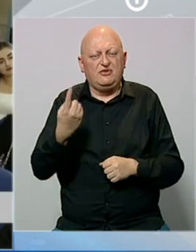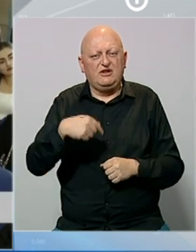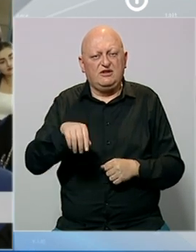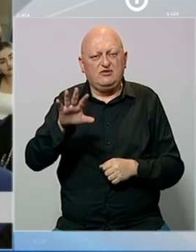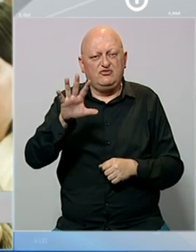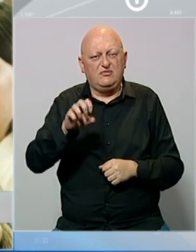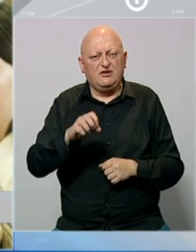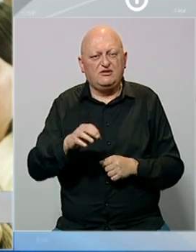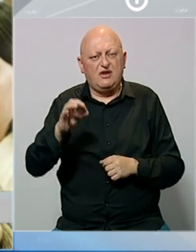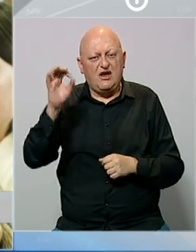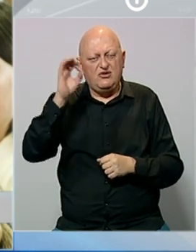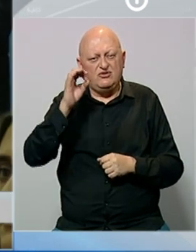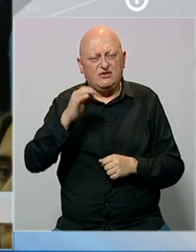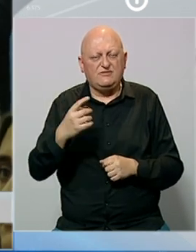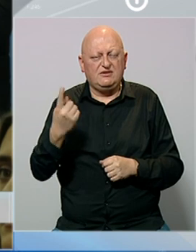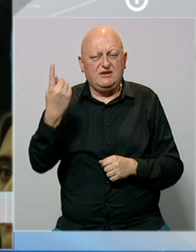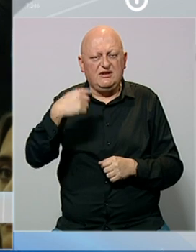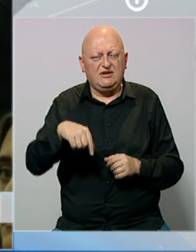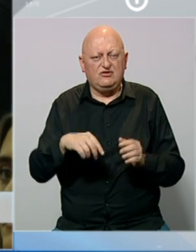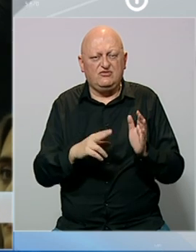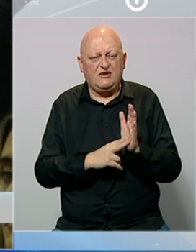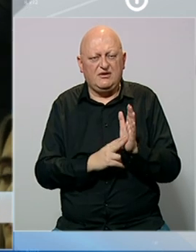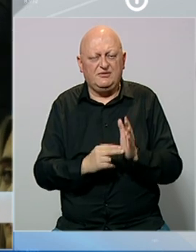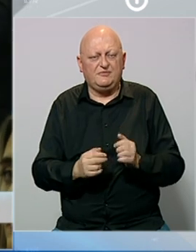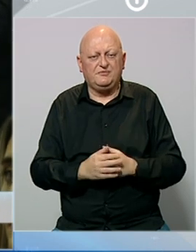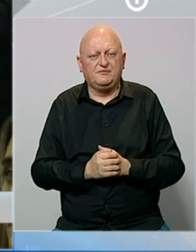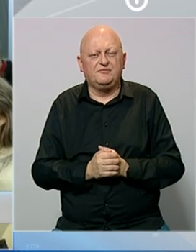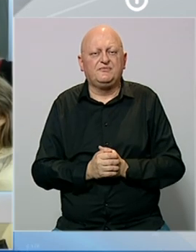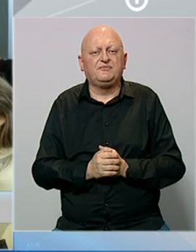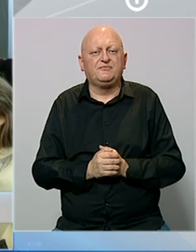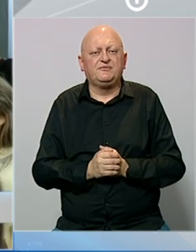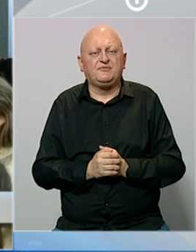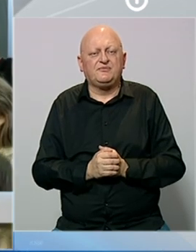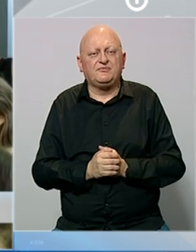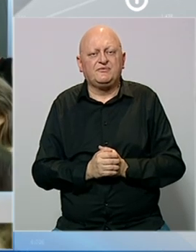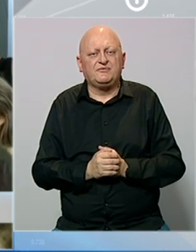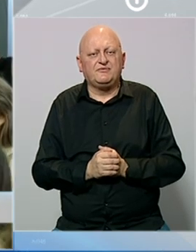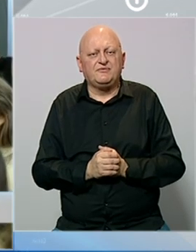dobiti 1500, a osnovci po 1000 maraka.